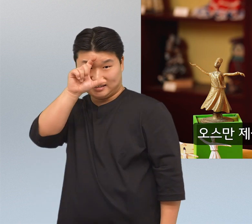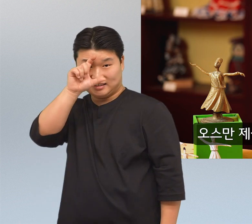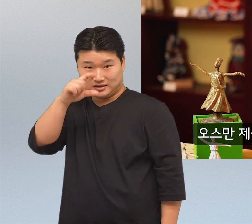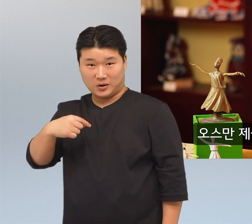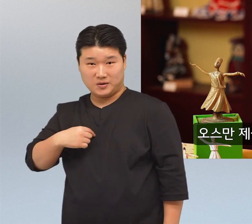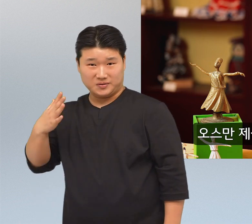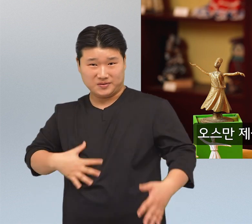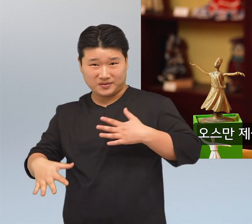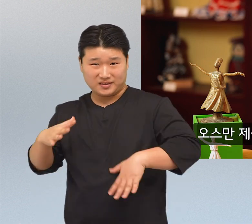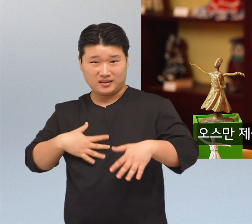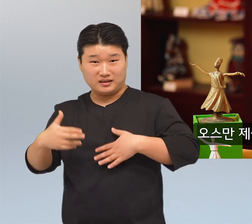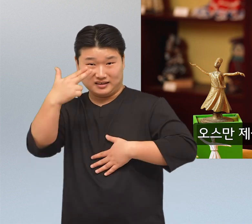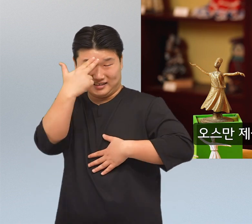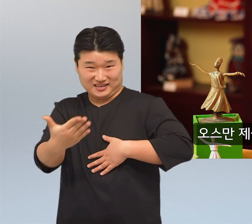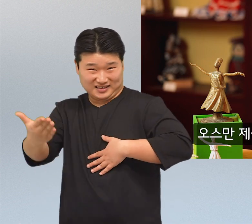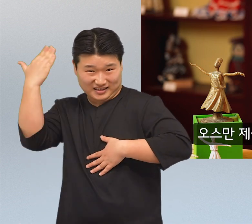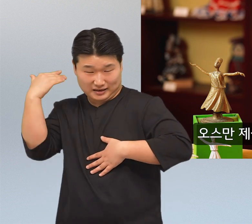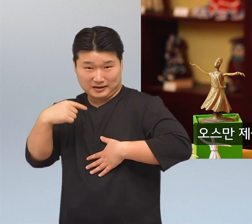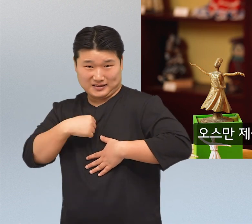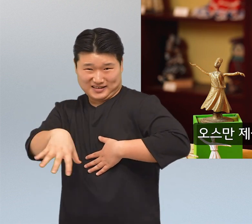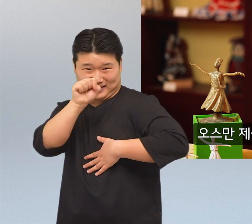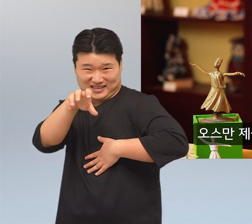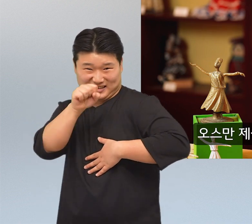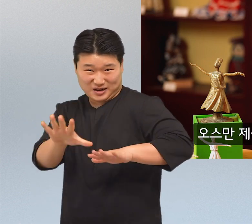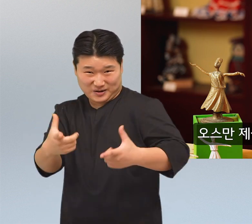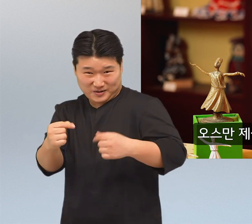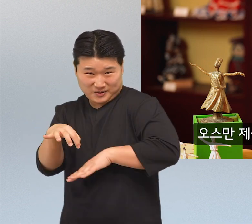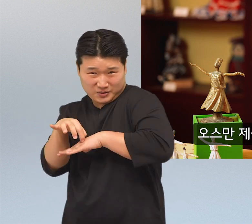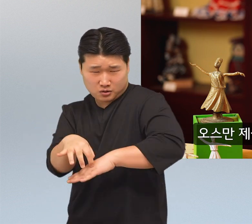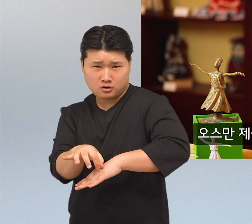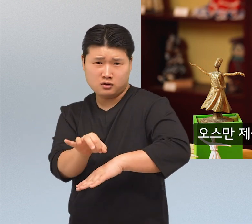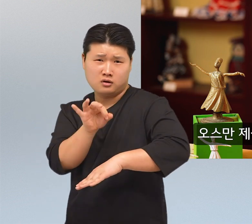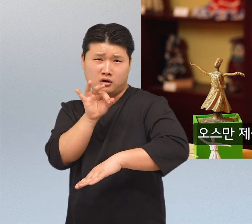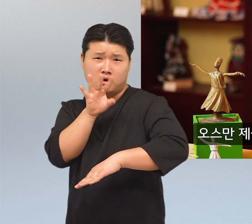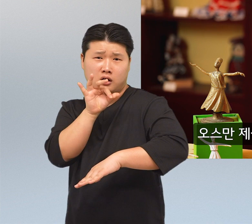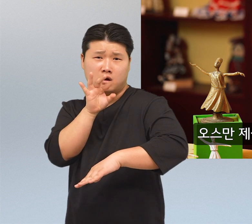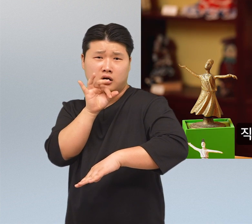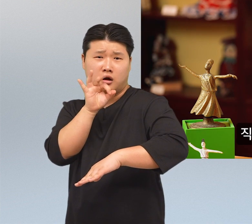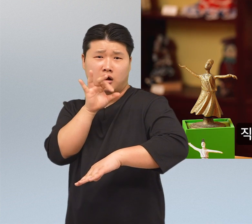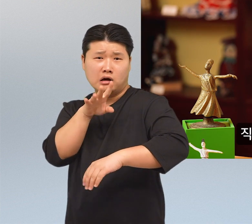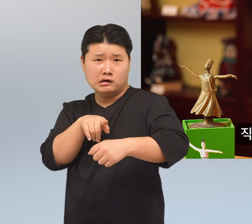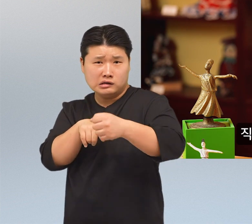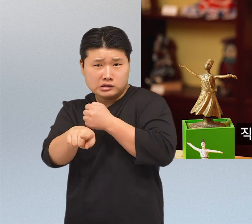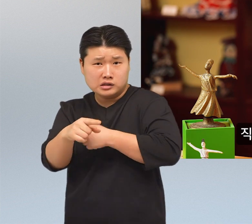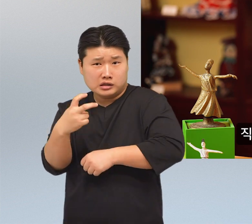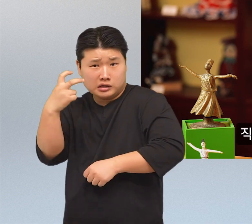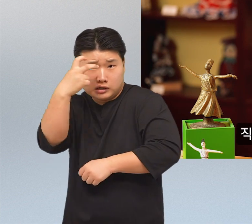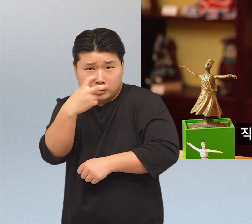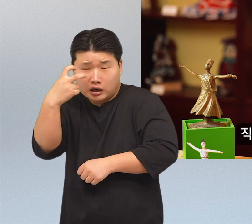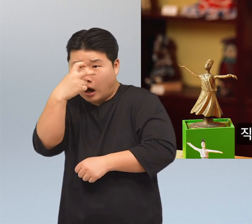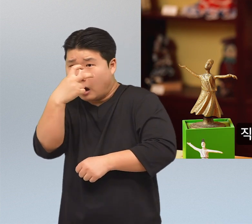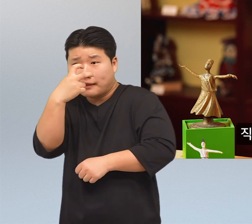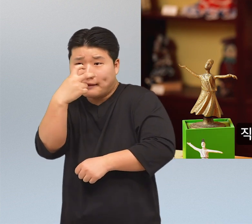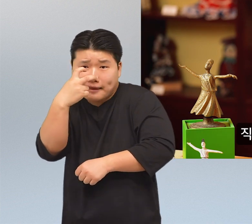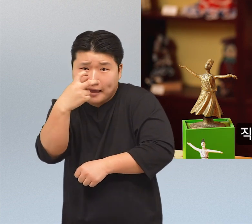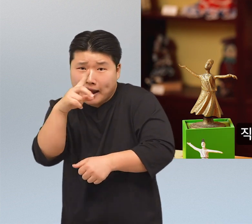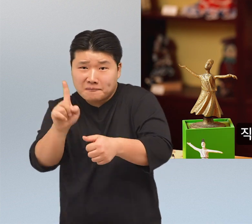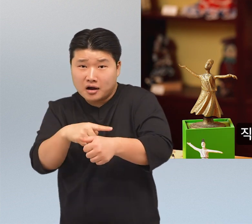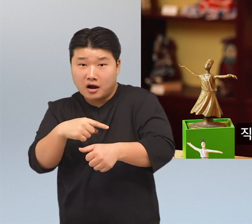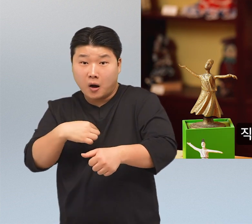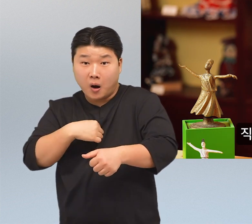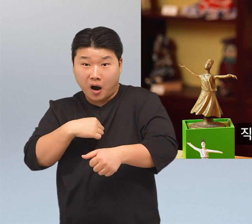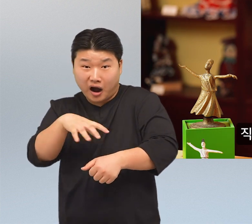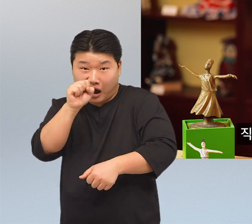오스만 제국의 옷들도 예전과 같은 품질을 유지할 수 없었습니다. 직물에 대한 관리는